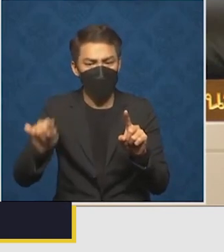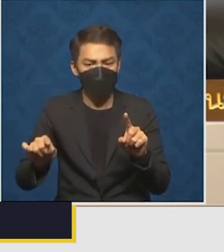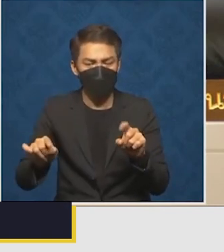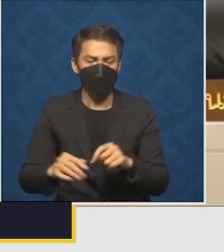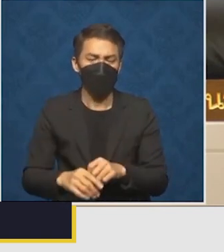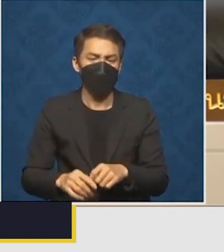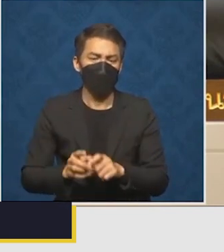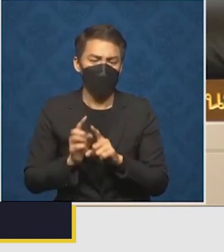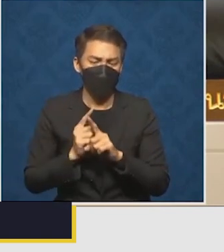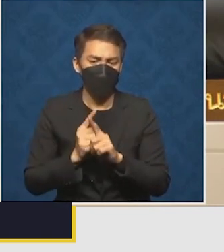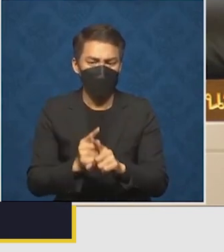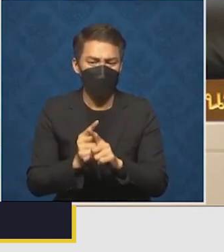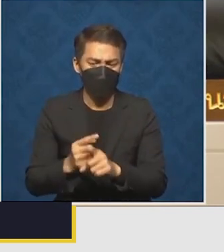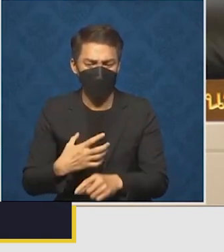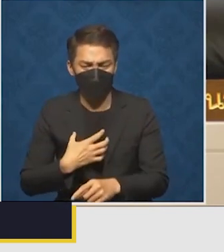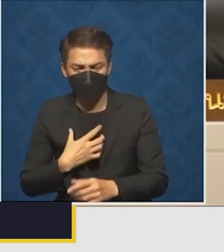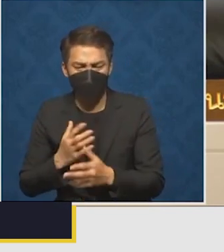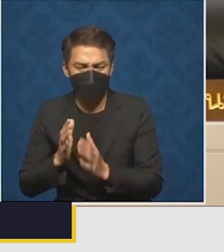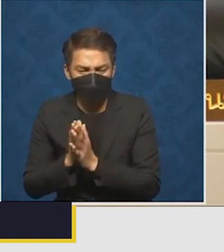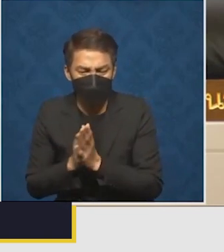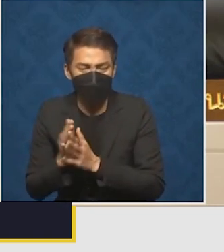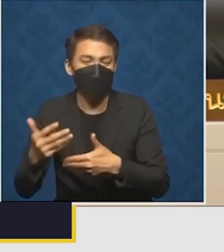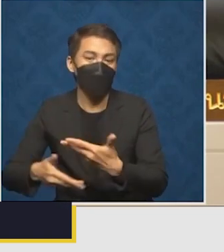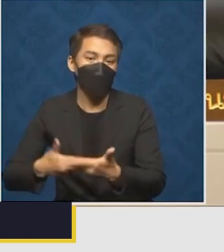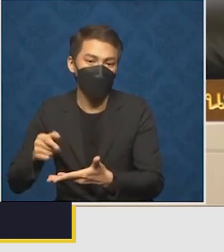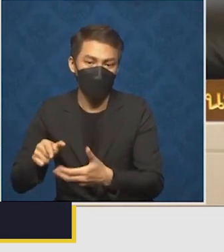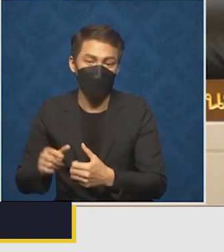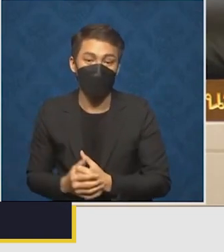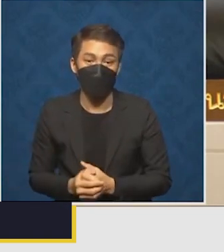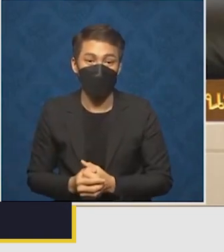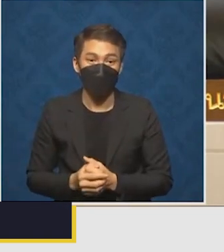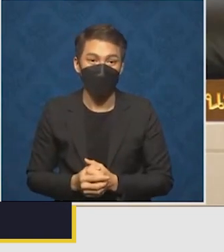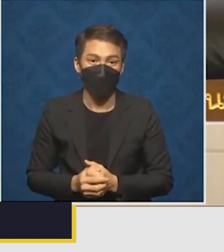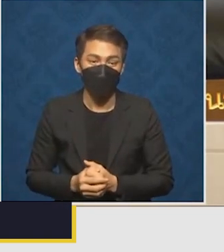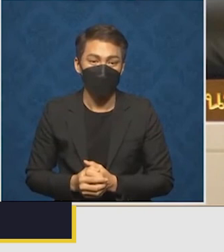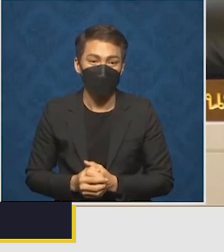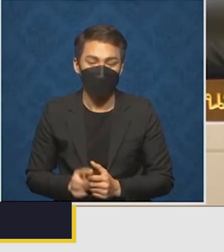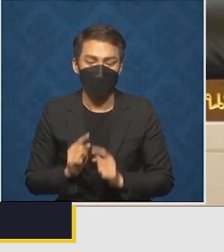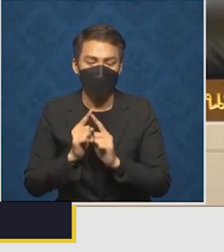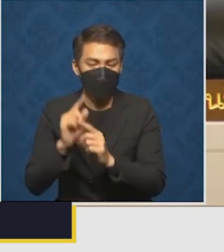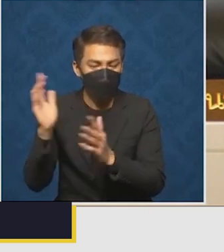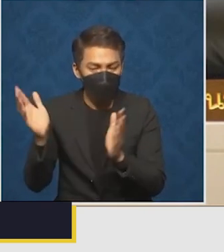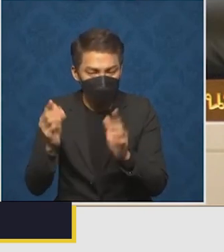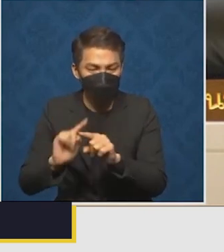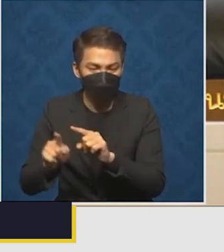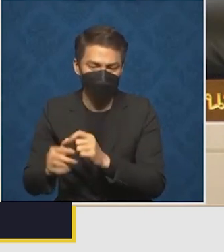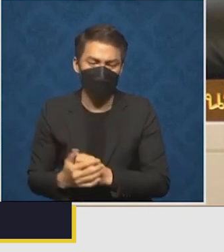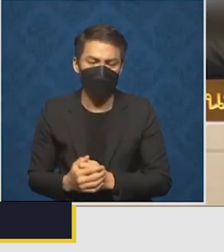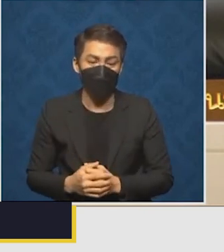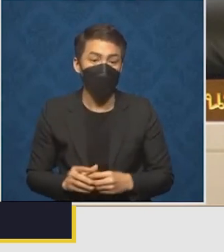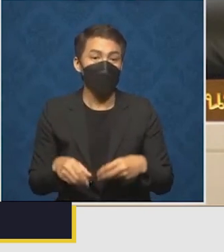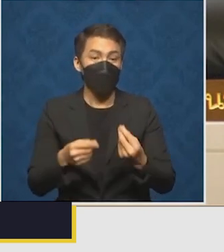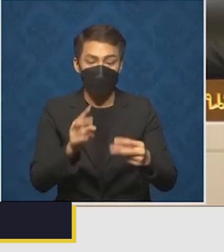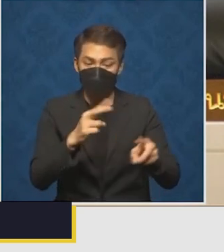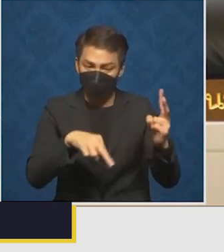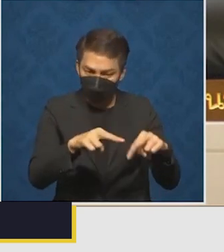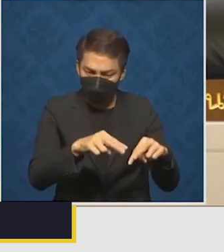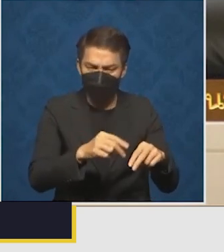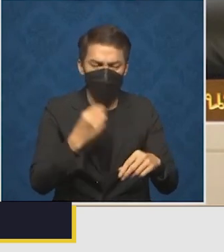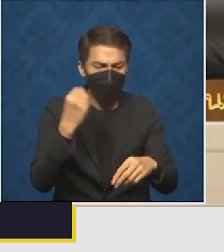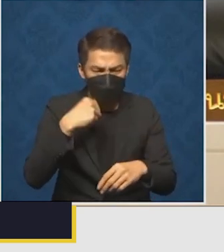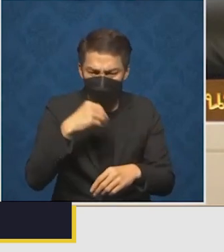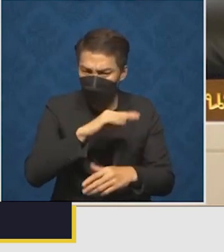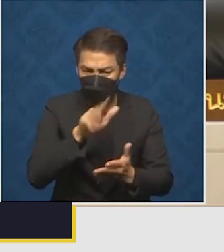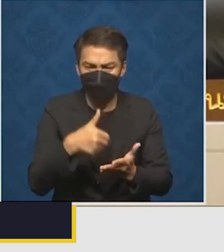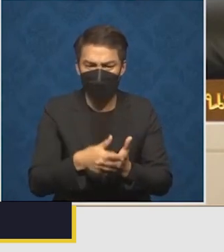ำไปสู่การพัฒนาที่เราอยากที่จะเห็นนะแต่ว่าถ้าคิดว่าเขาทำแบบนี้เนี่ยมันดีอยู่แล้วเนี่ยมันก็เท่ากับว่าจ